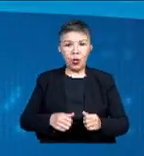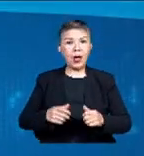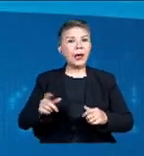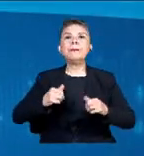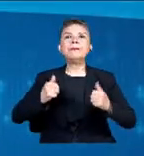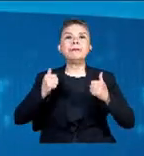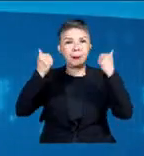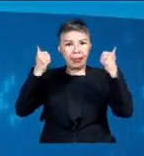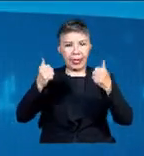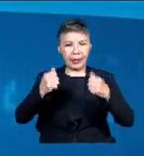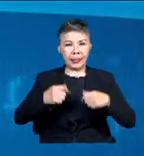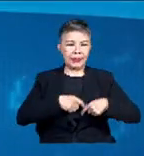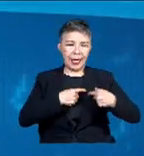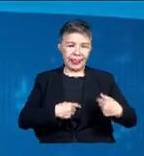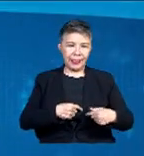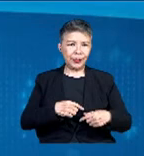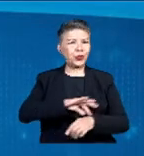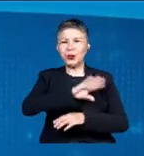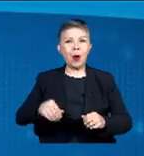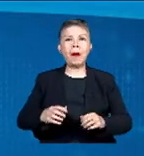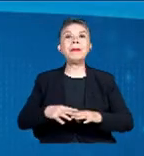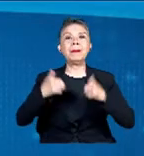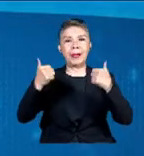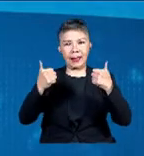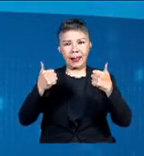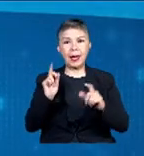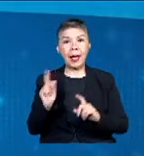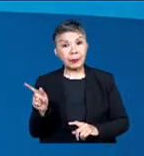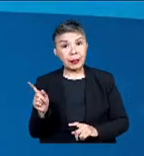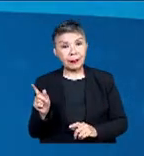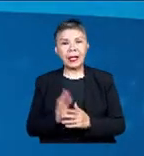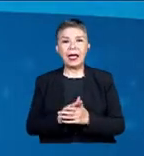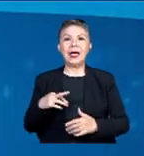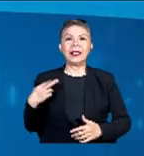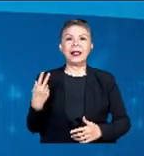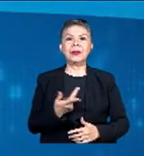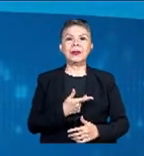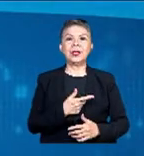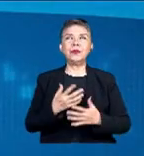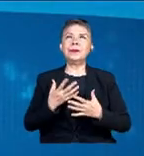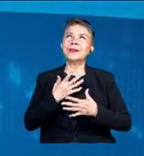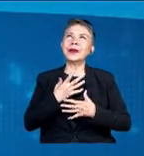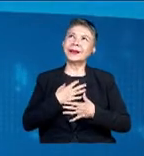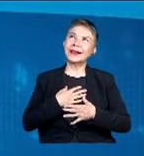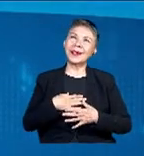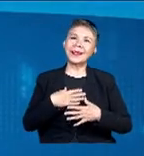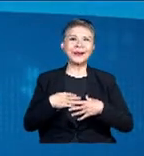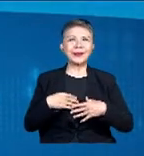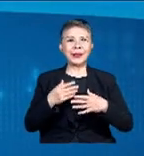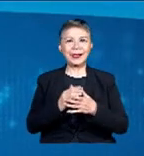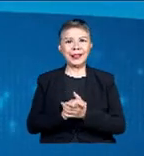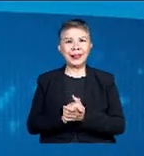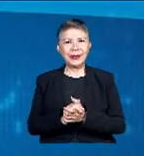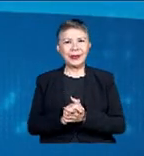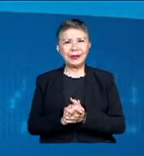pemenang di hati kita semua. Karena kami selalu merasa kagum dan